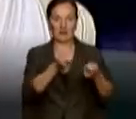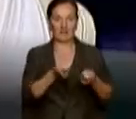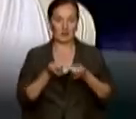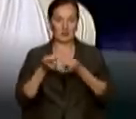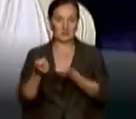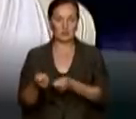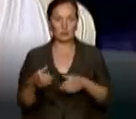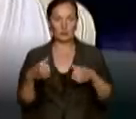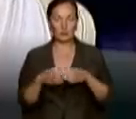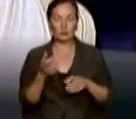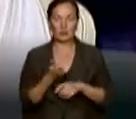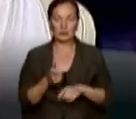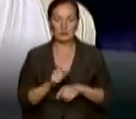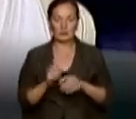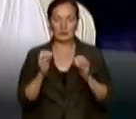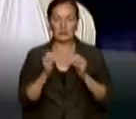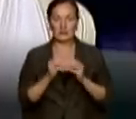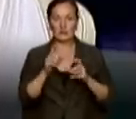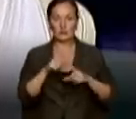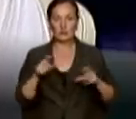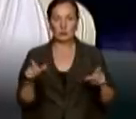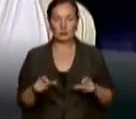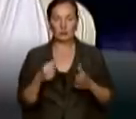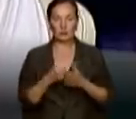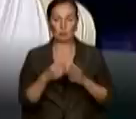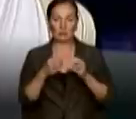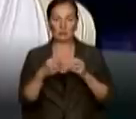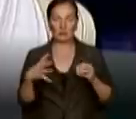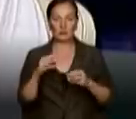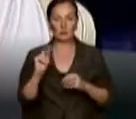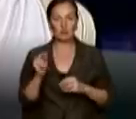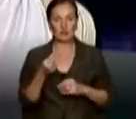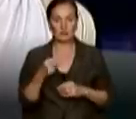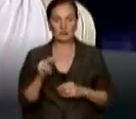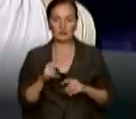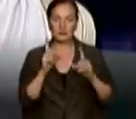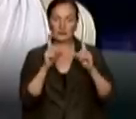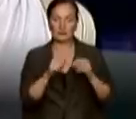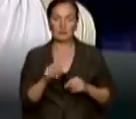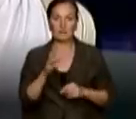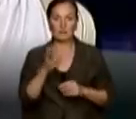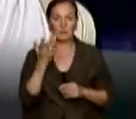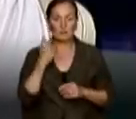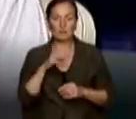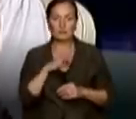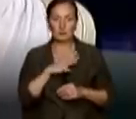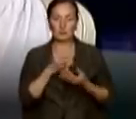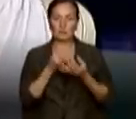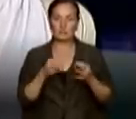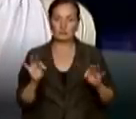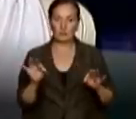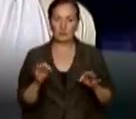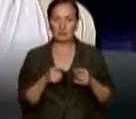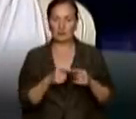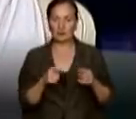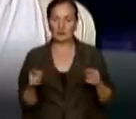більше 10 чоловік діяли до 15 червня, тому якщо і їхали, коли було тільки дозволено перші такі в межах з 1